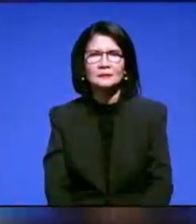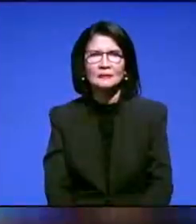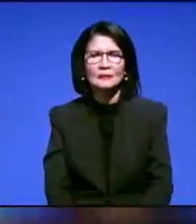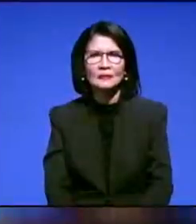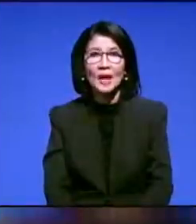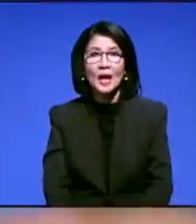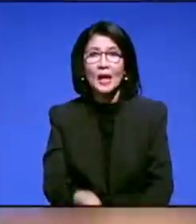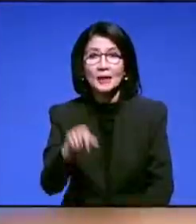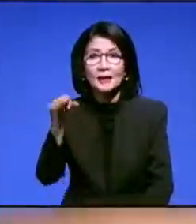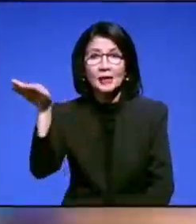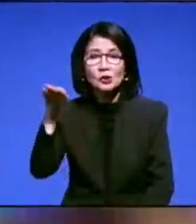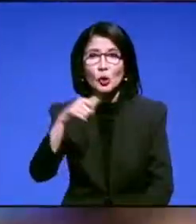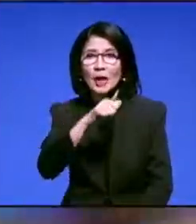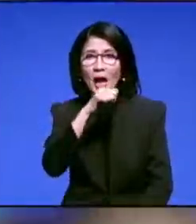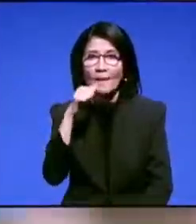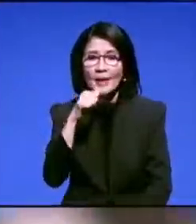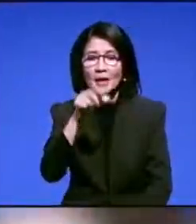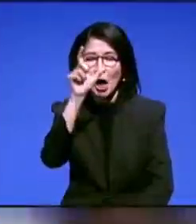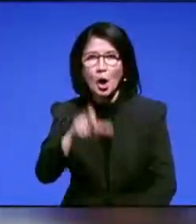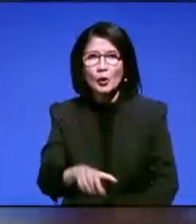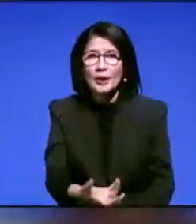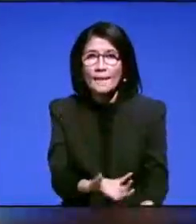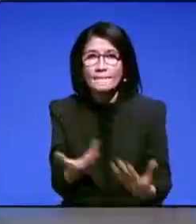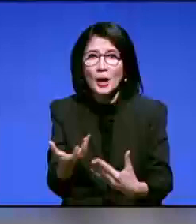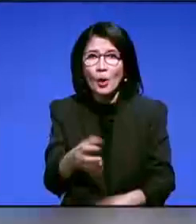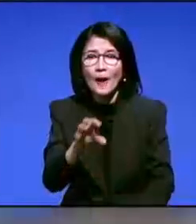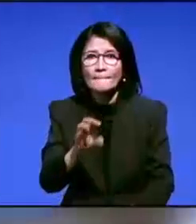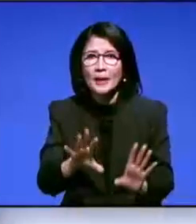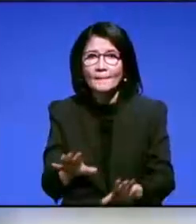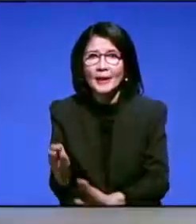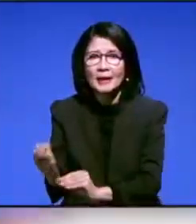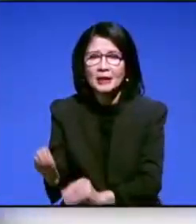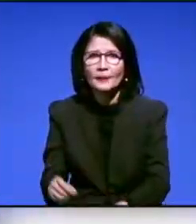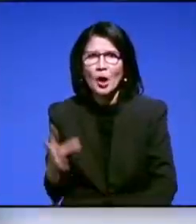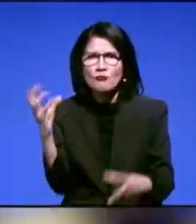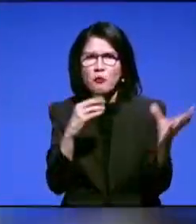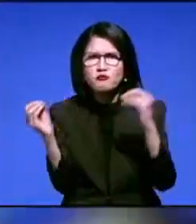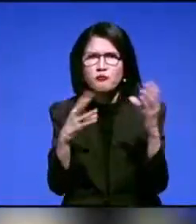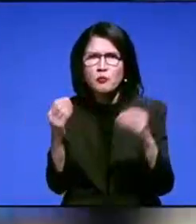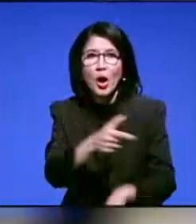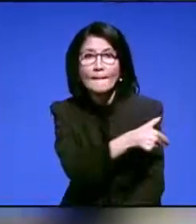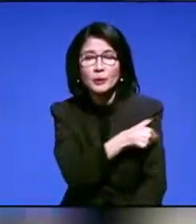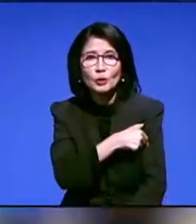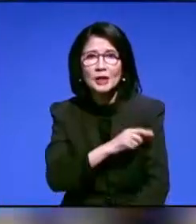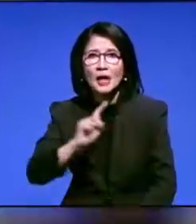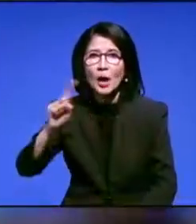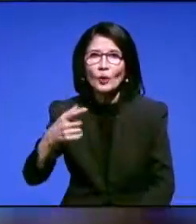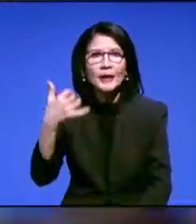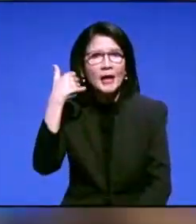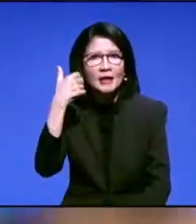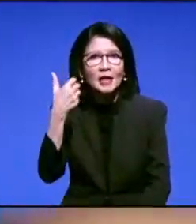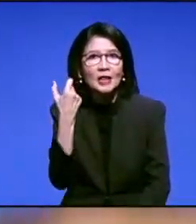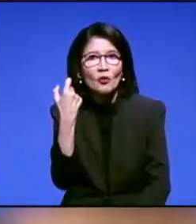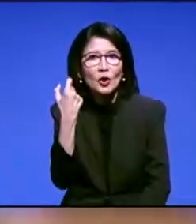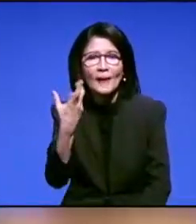Di zona merah ini pula, para penumpang pembawa barang-barang jasa titipan kerap beradu mulut dengan petugas. Mulai dari telepon genggam